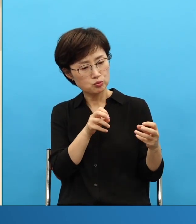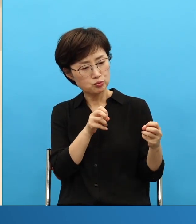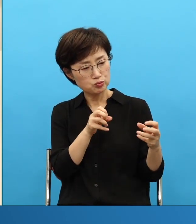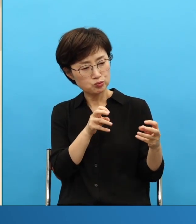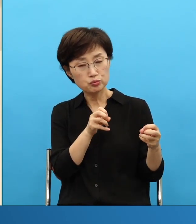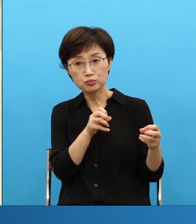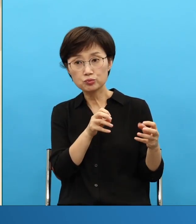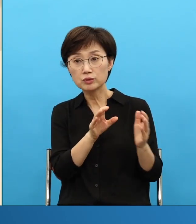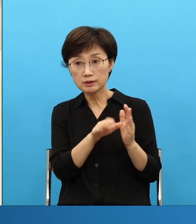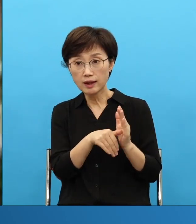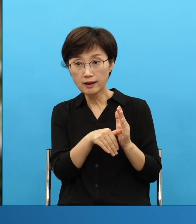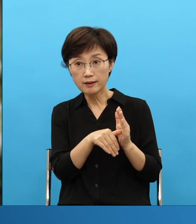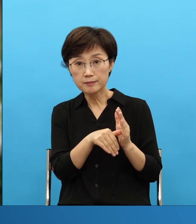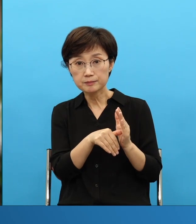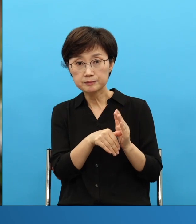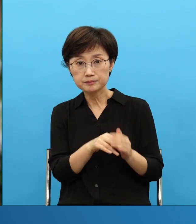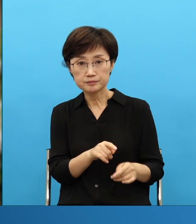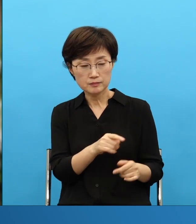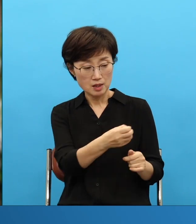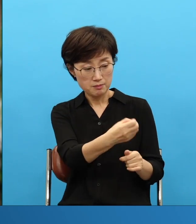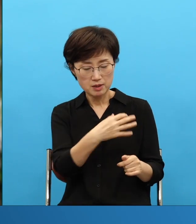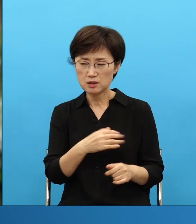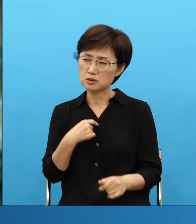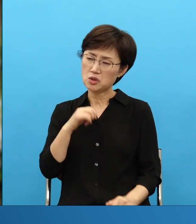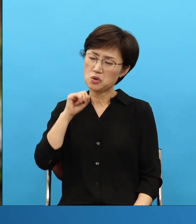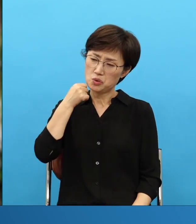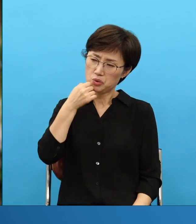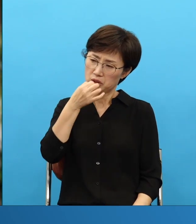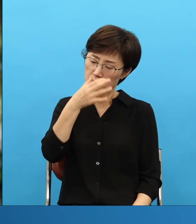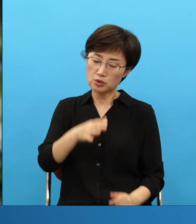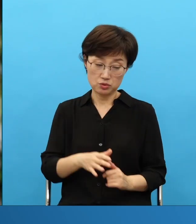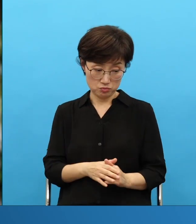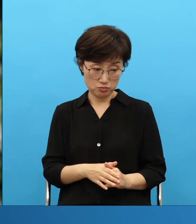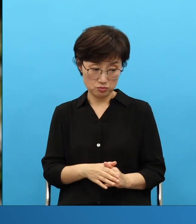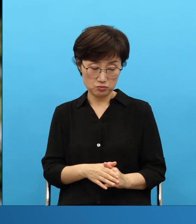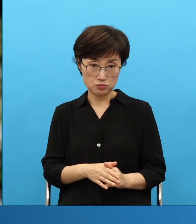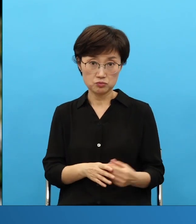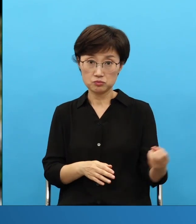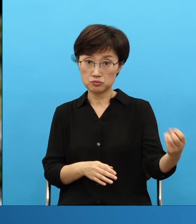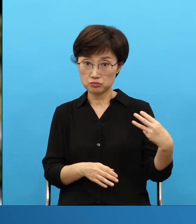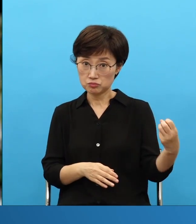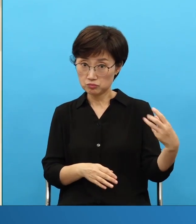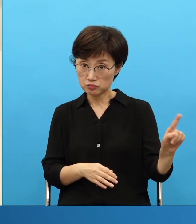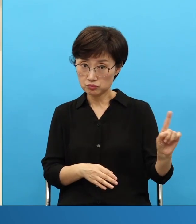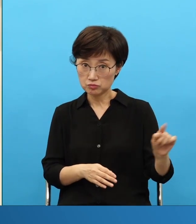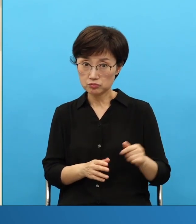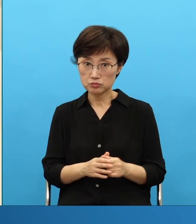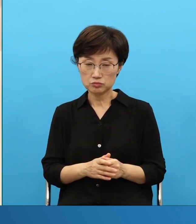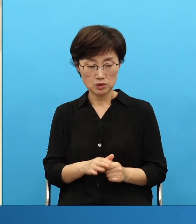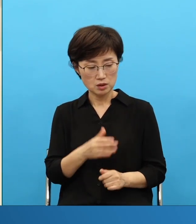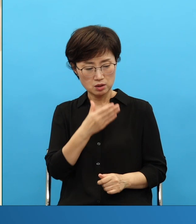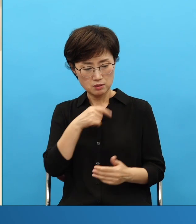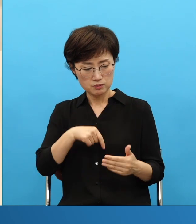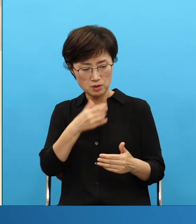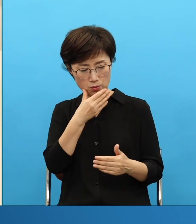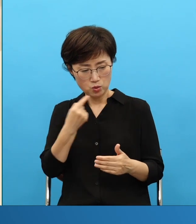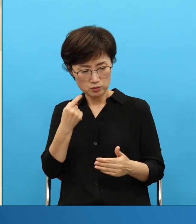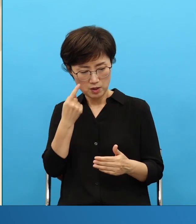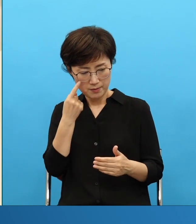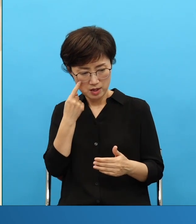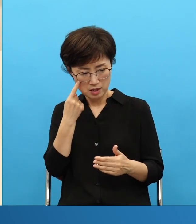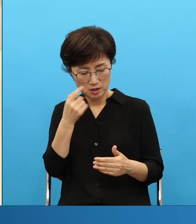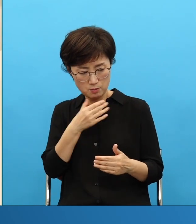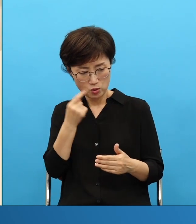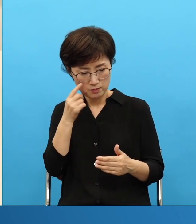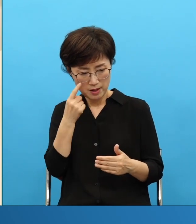시간이 있었는데 어렵다고 이야기를 하면서 저한테 얘기를 하는데 제가 복음을 전해봐야겠다는